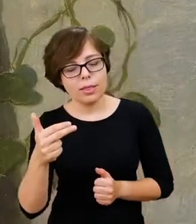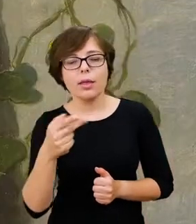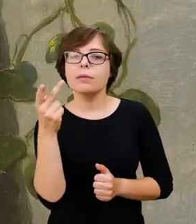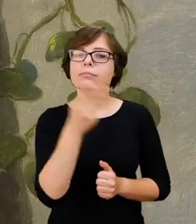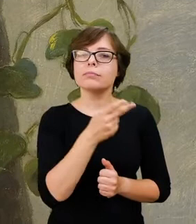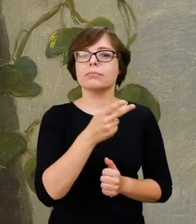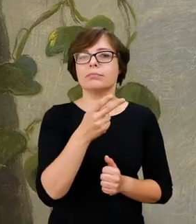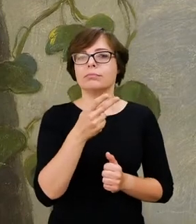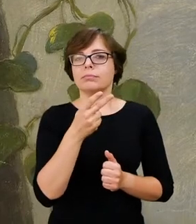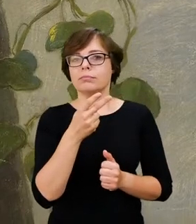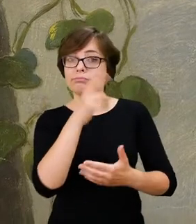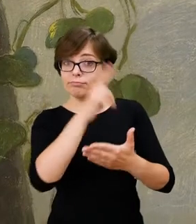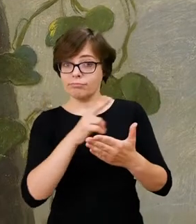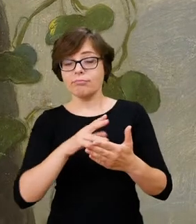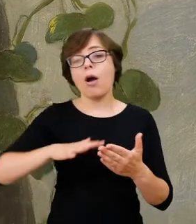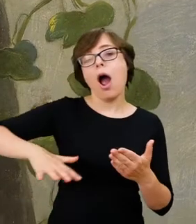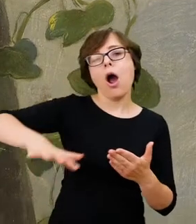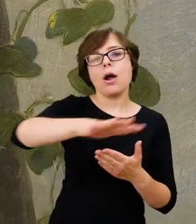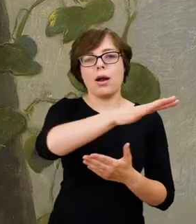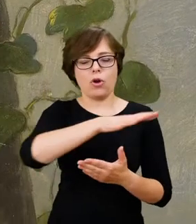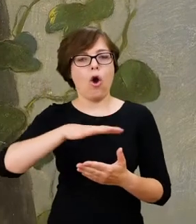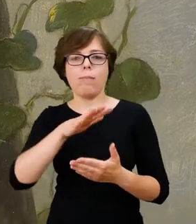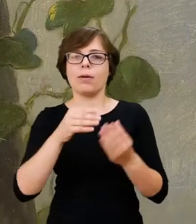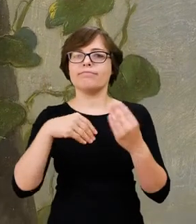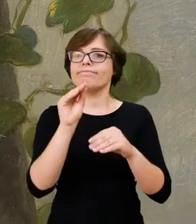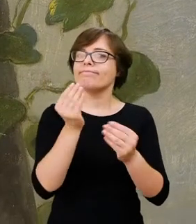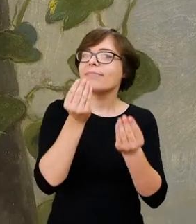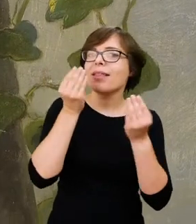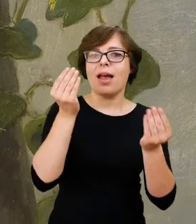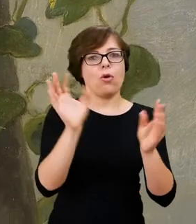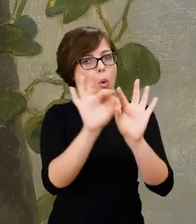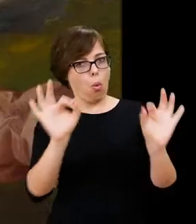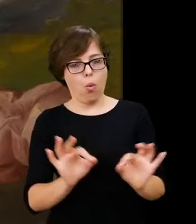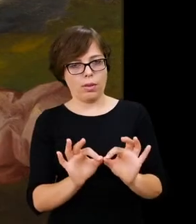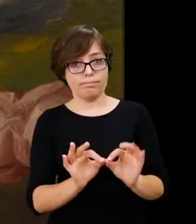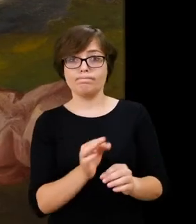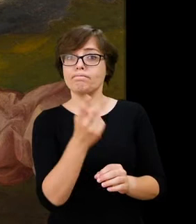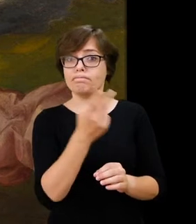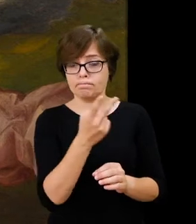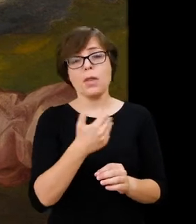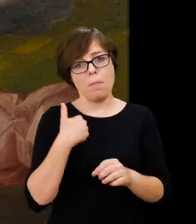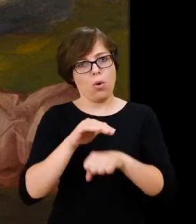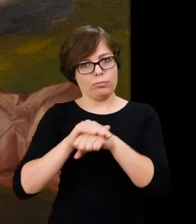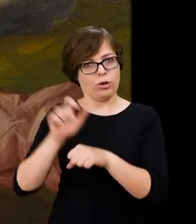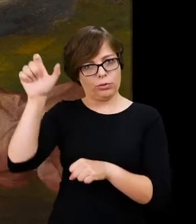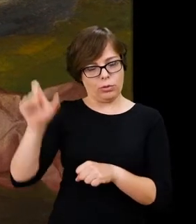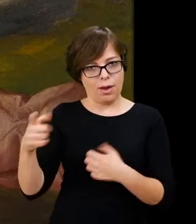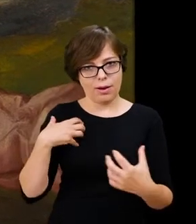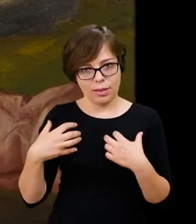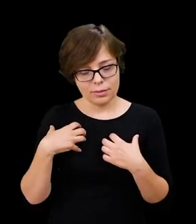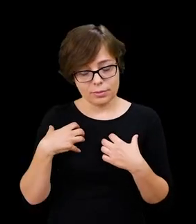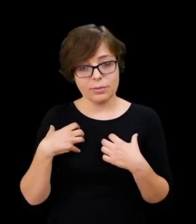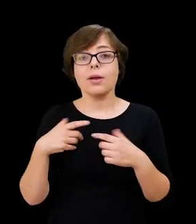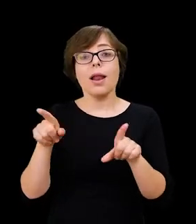są w idealizowanym, uogólnionym krajobrazie. Obie były przyjaciółkami artystki, którą